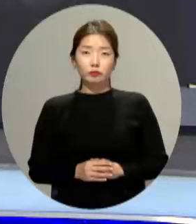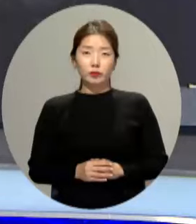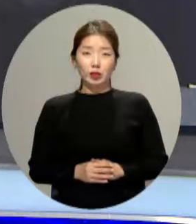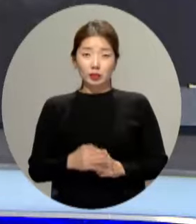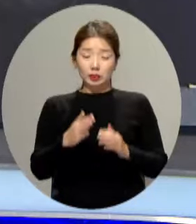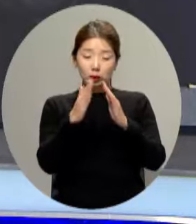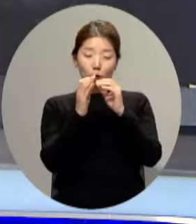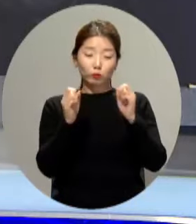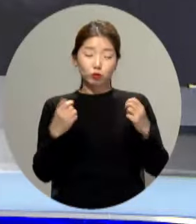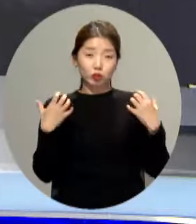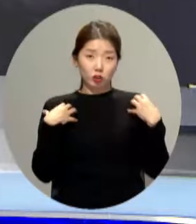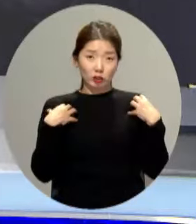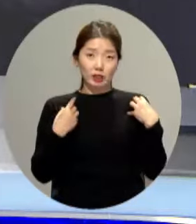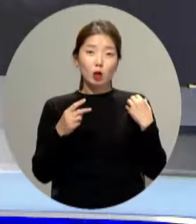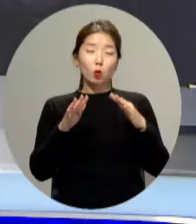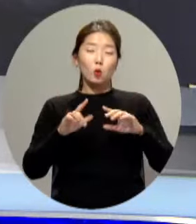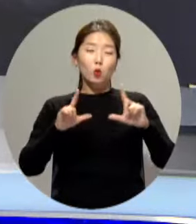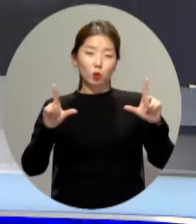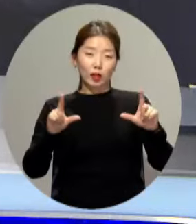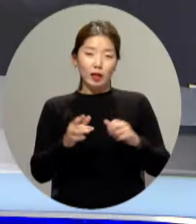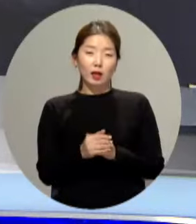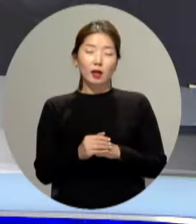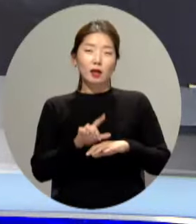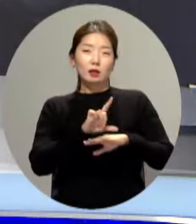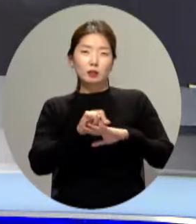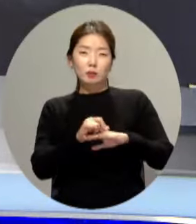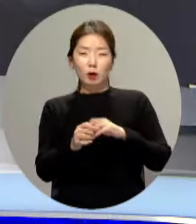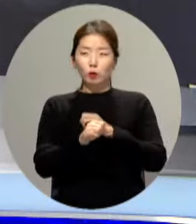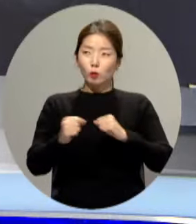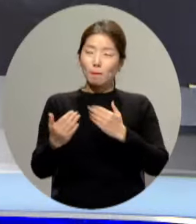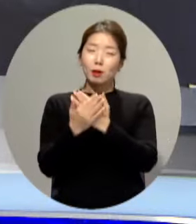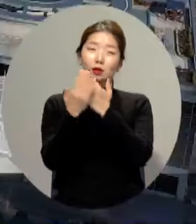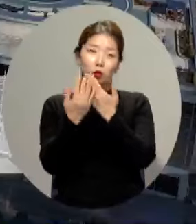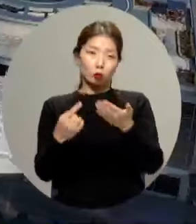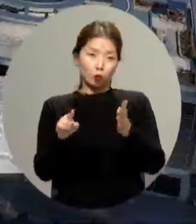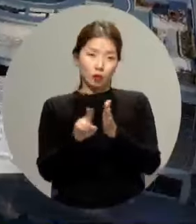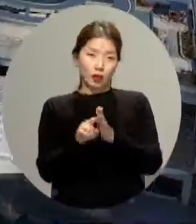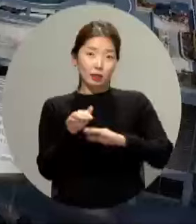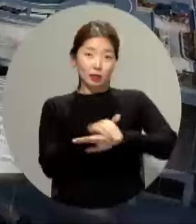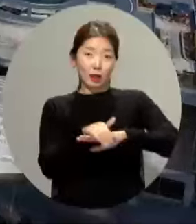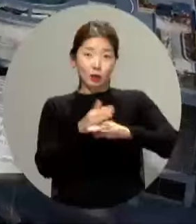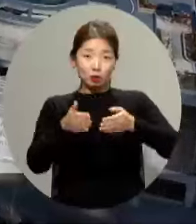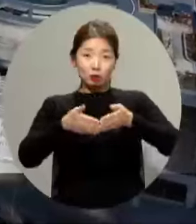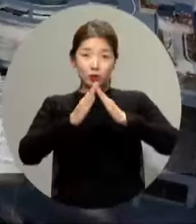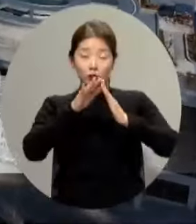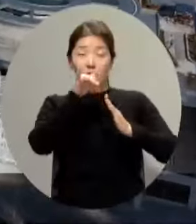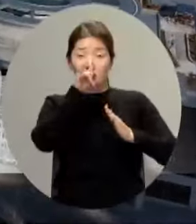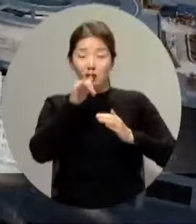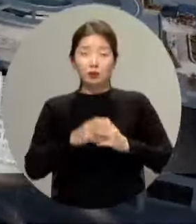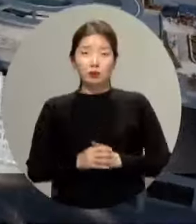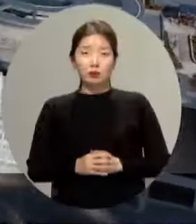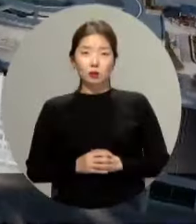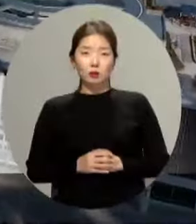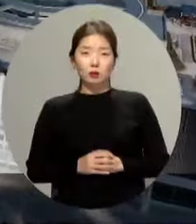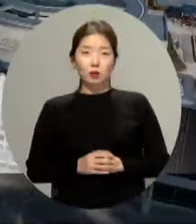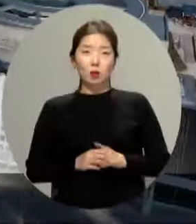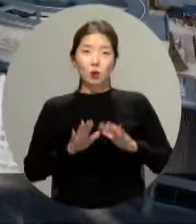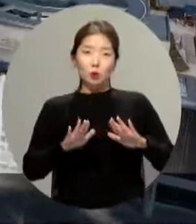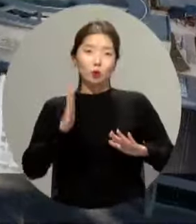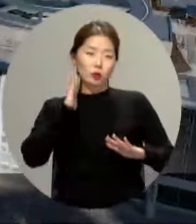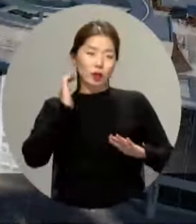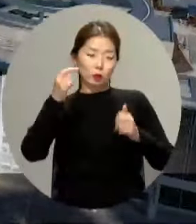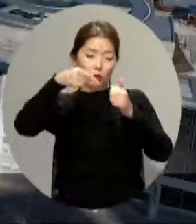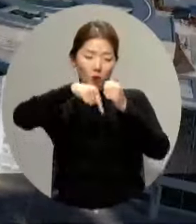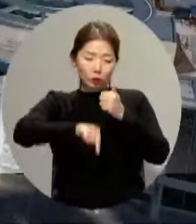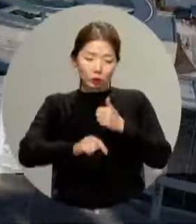전북 자치도 2024년 지방시대 및 초광역권 발전 시행 계획을 수립했습니다 도는 오늘 대통령